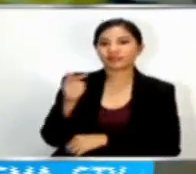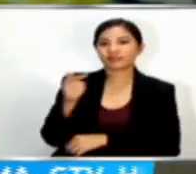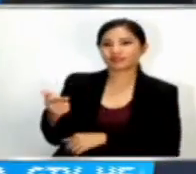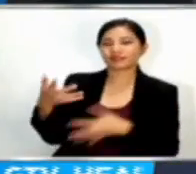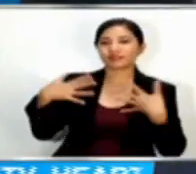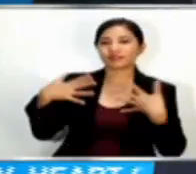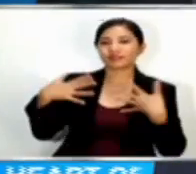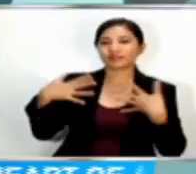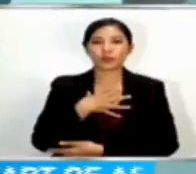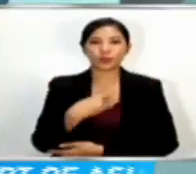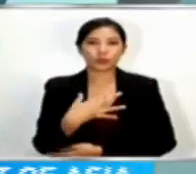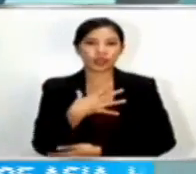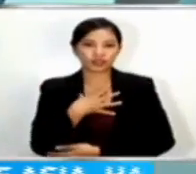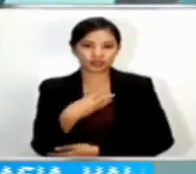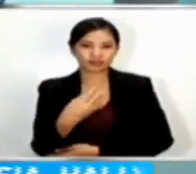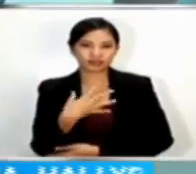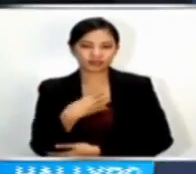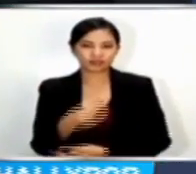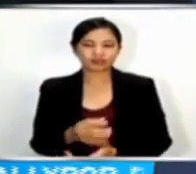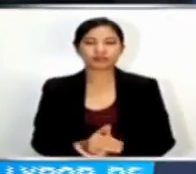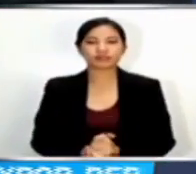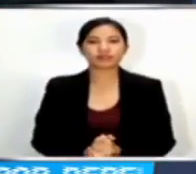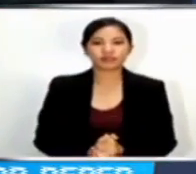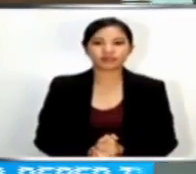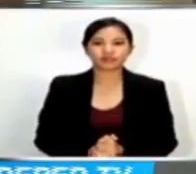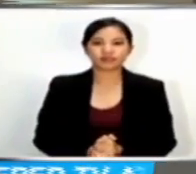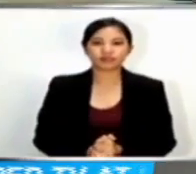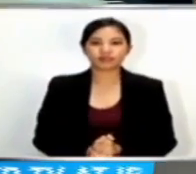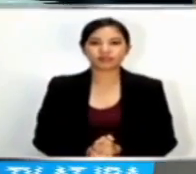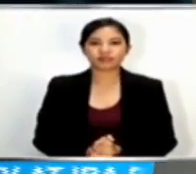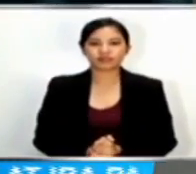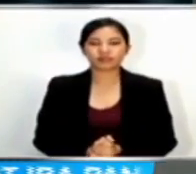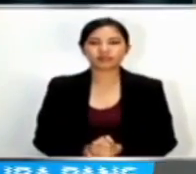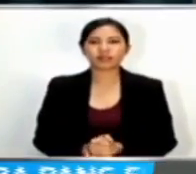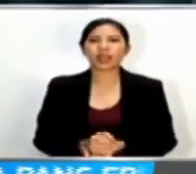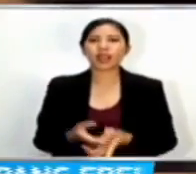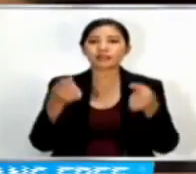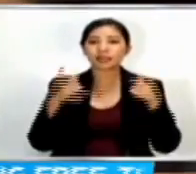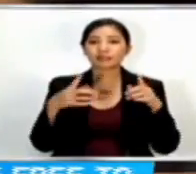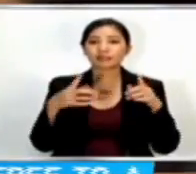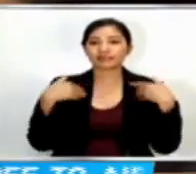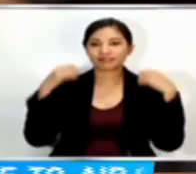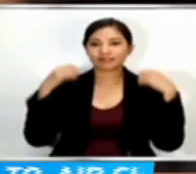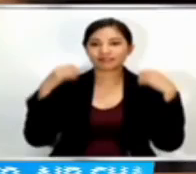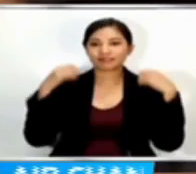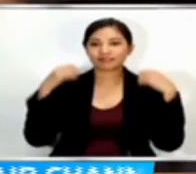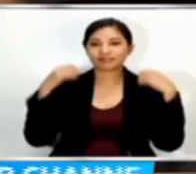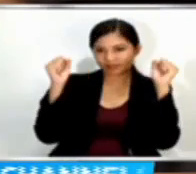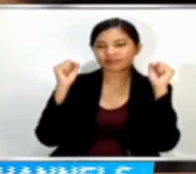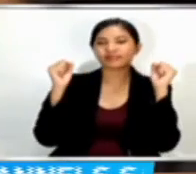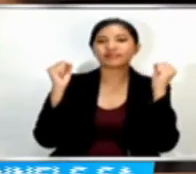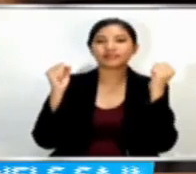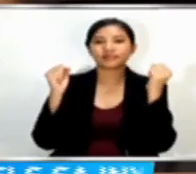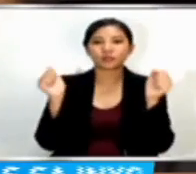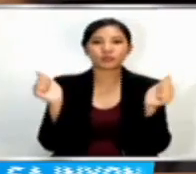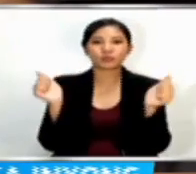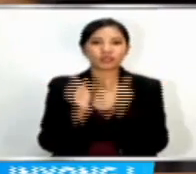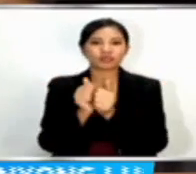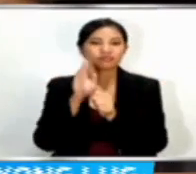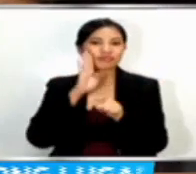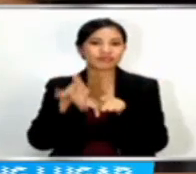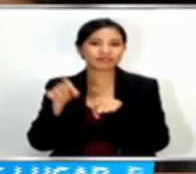two-piece suit. Habang nagwo-workout si Melody at ang mga kapatid niya kasamang iba pang mga